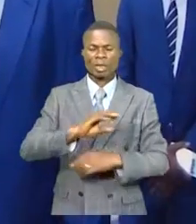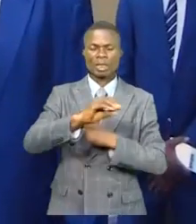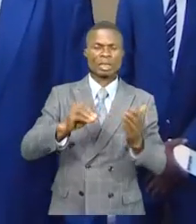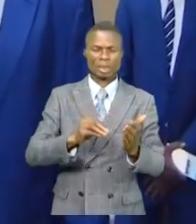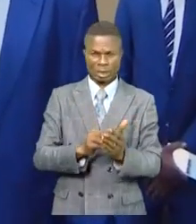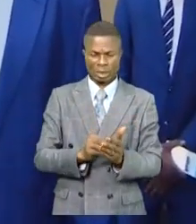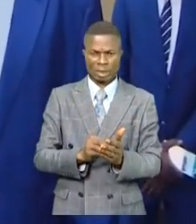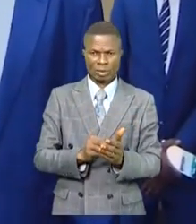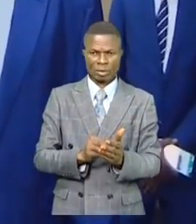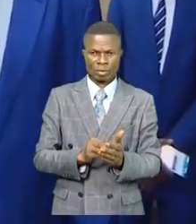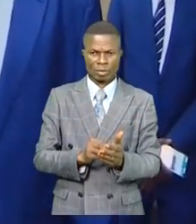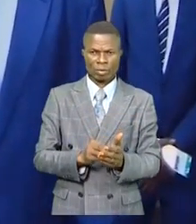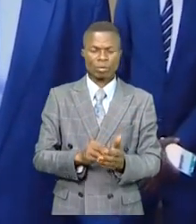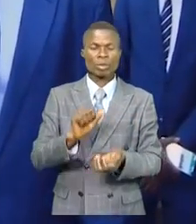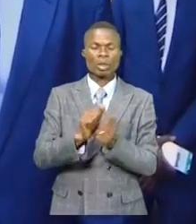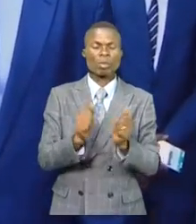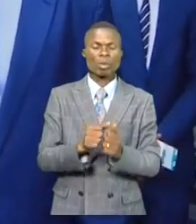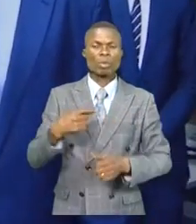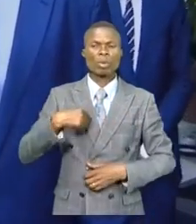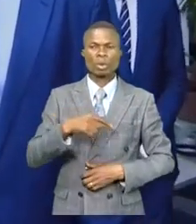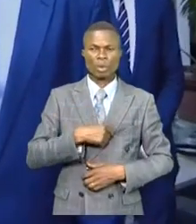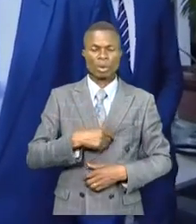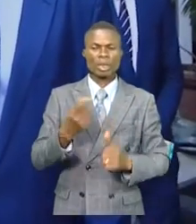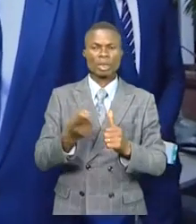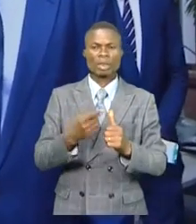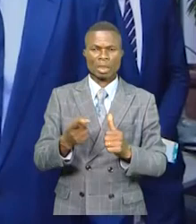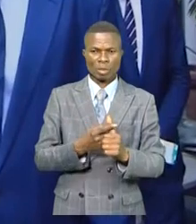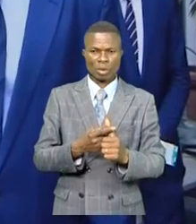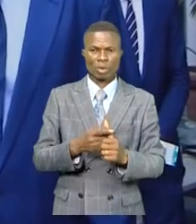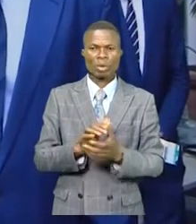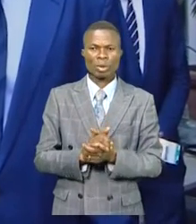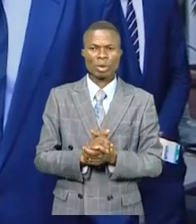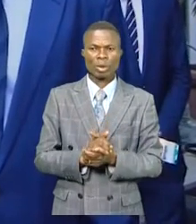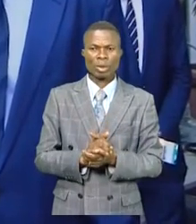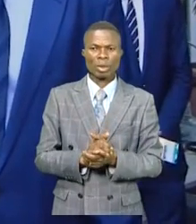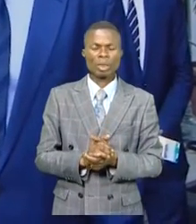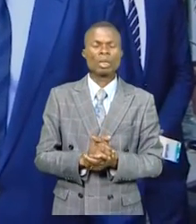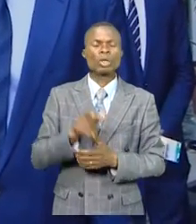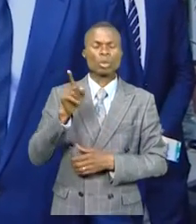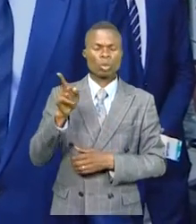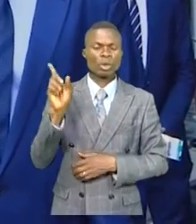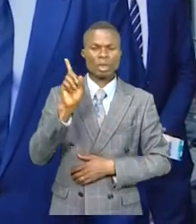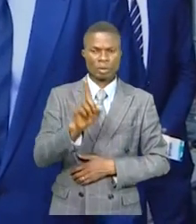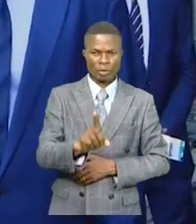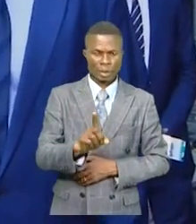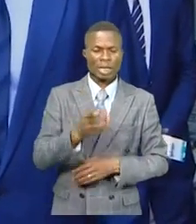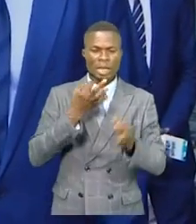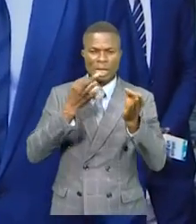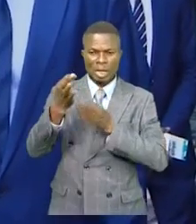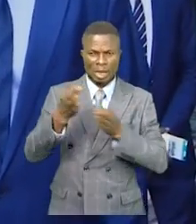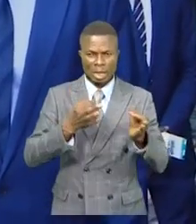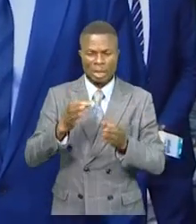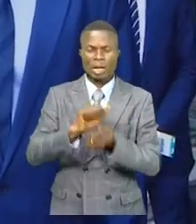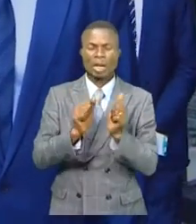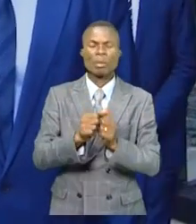notre périple ici, beaucoup plus qu'ailleurs, est vraiment dans ce but-là de venir expliquer, relater les